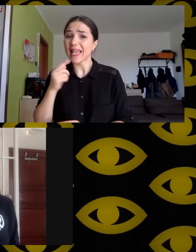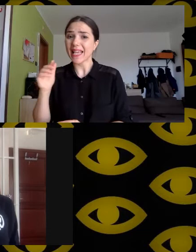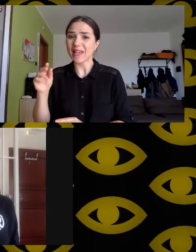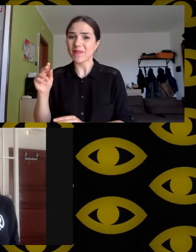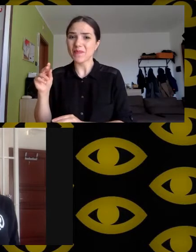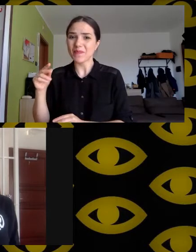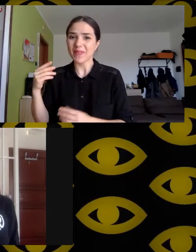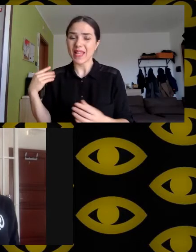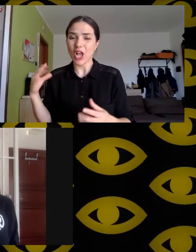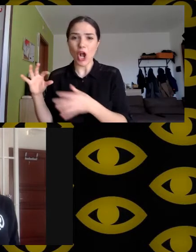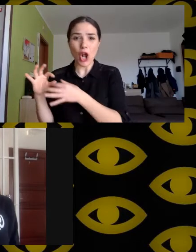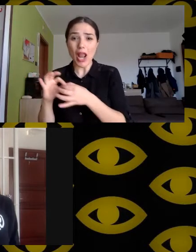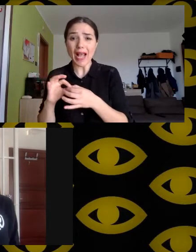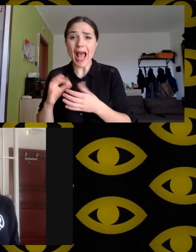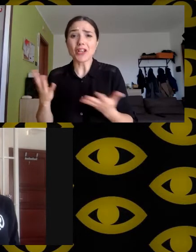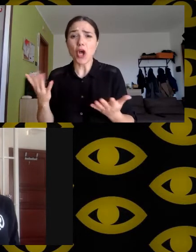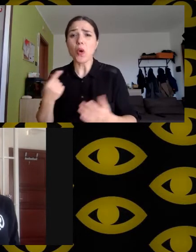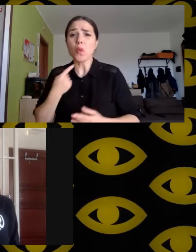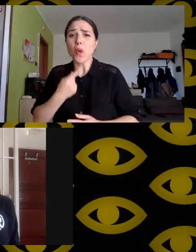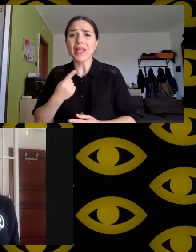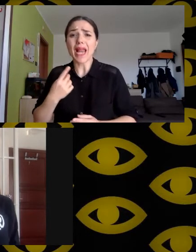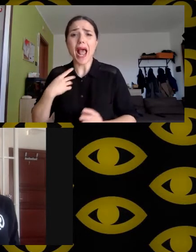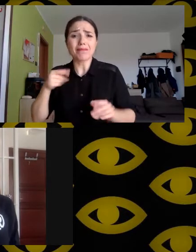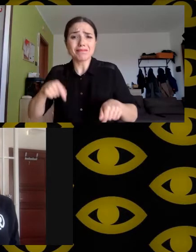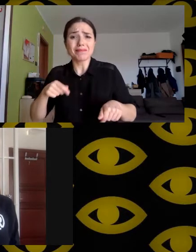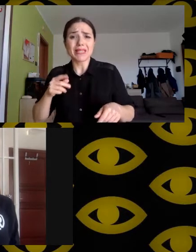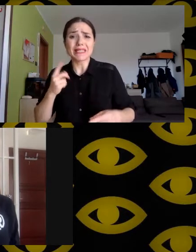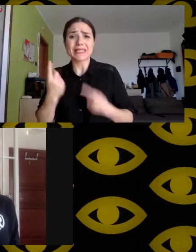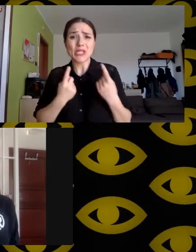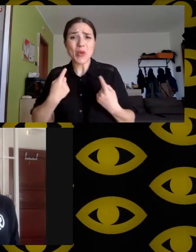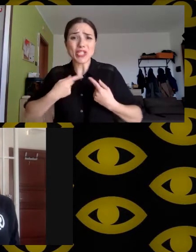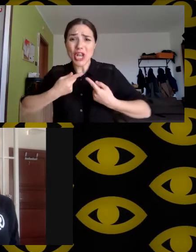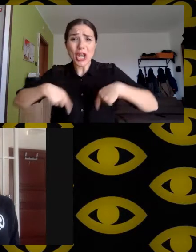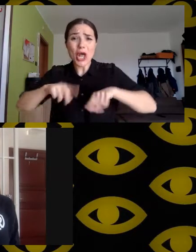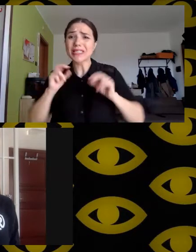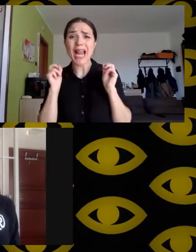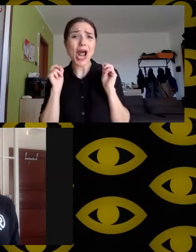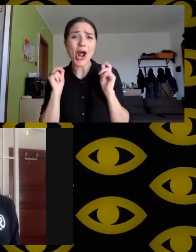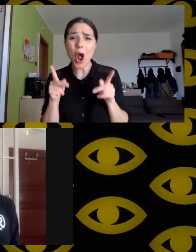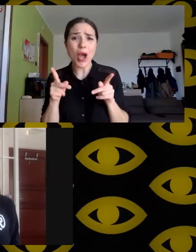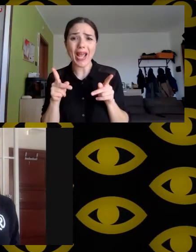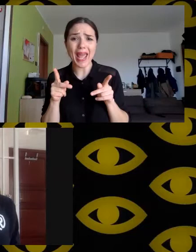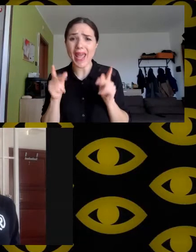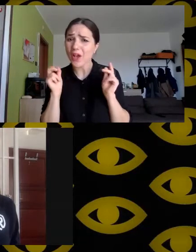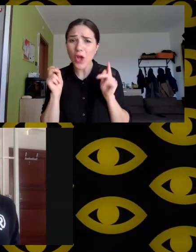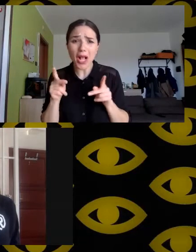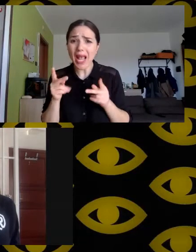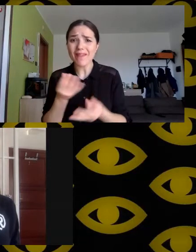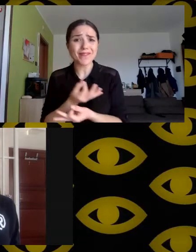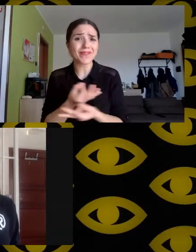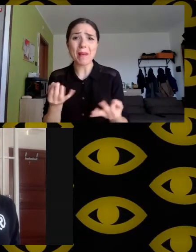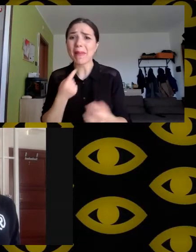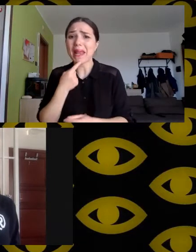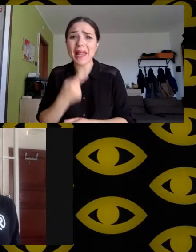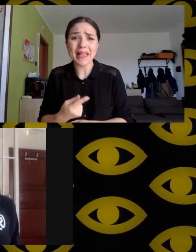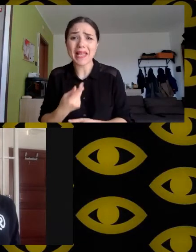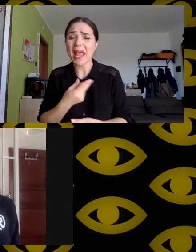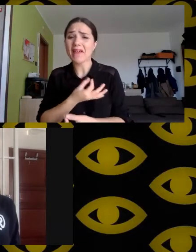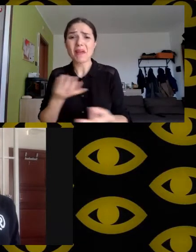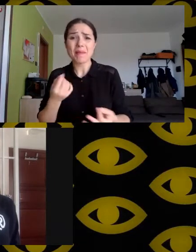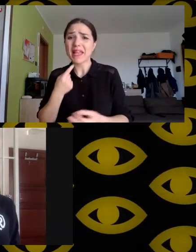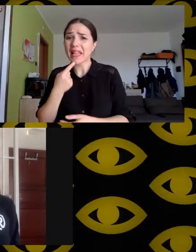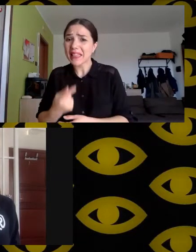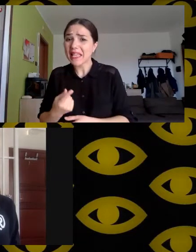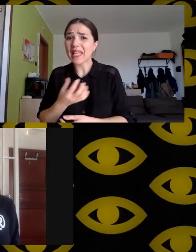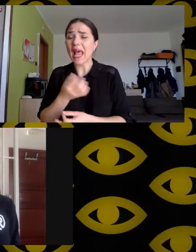che la vita comunque può avere un valore, una bellezza anche se non vedi, che comunque va bene dirlo agli amici, va bene